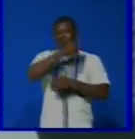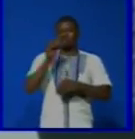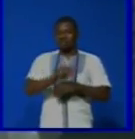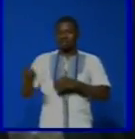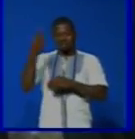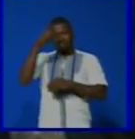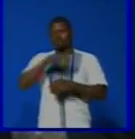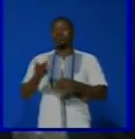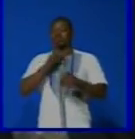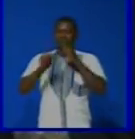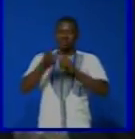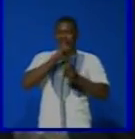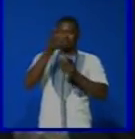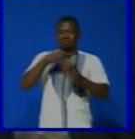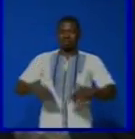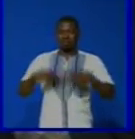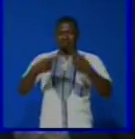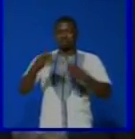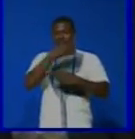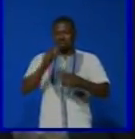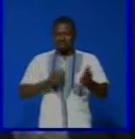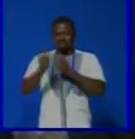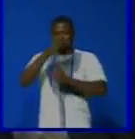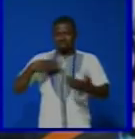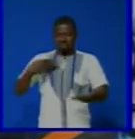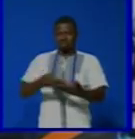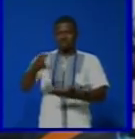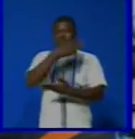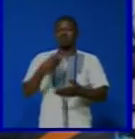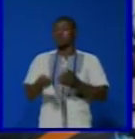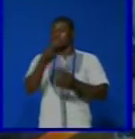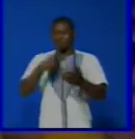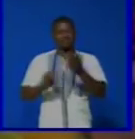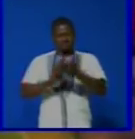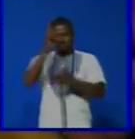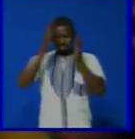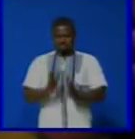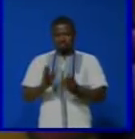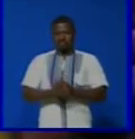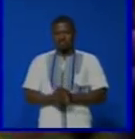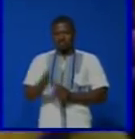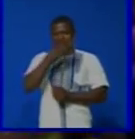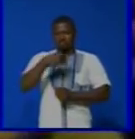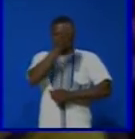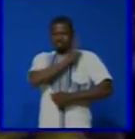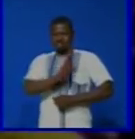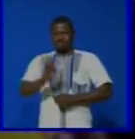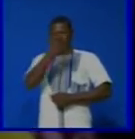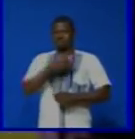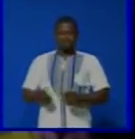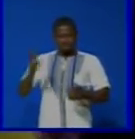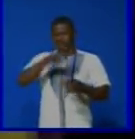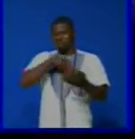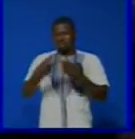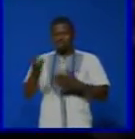de rendre ces coûts plus accessibles aux consommateurs. Le Brésil bascule vers l'extrême droite